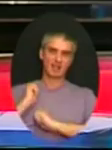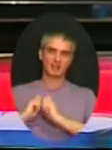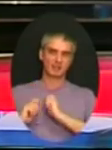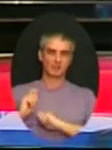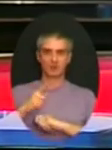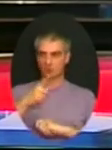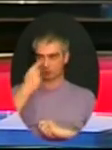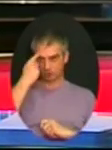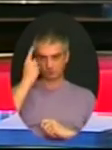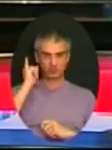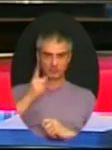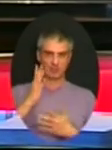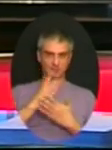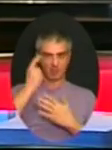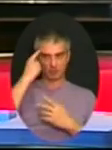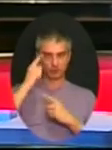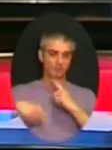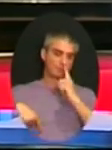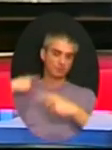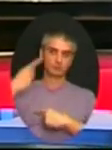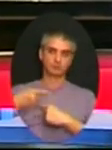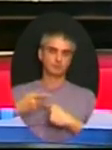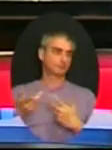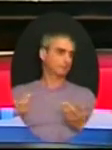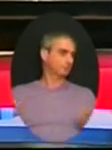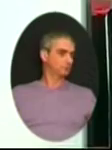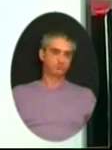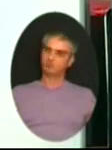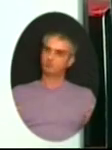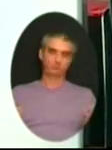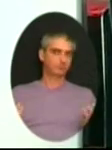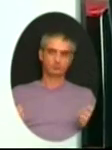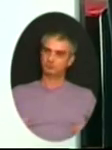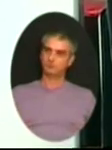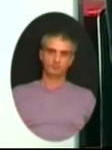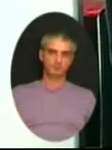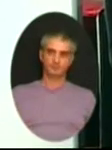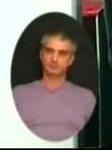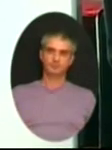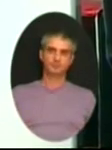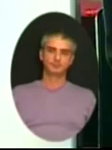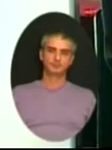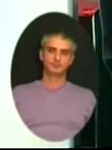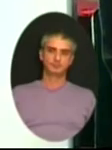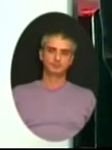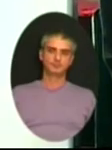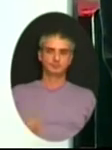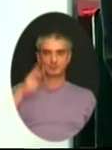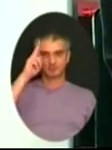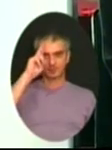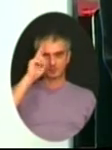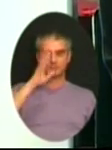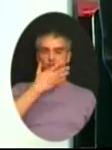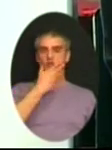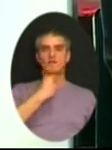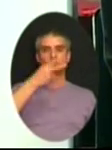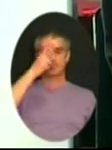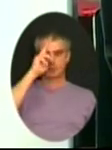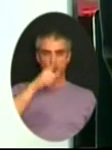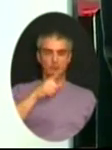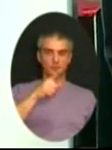ברקו, את חושבת שצריך כבר לחשוב על היום שאחרי? אני לא חושבת. יש מועמד אחר שאת... אנחנו, הליכוד, מה שיפה